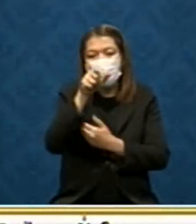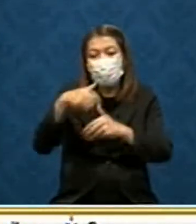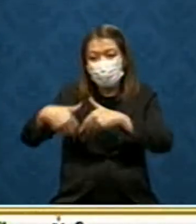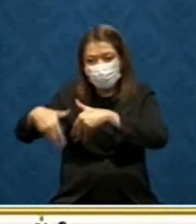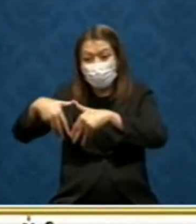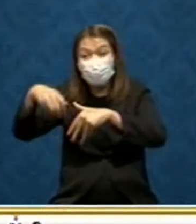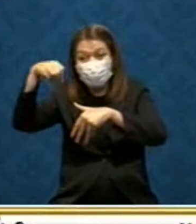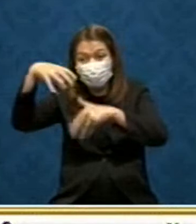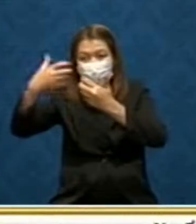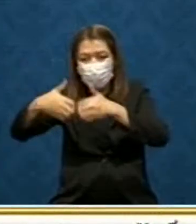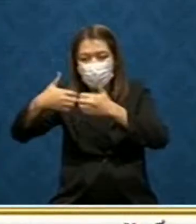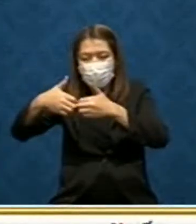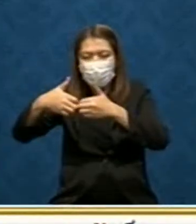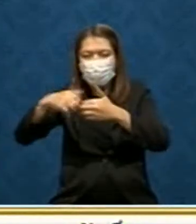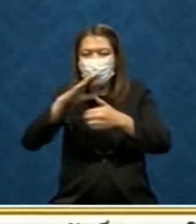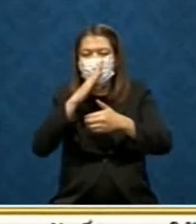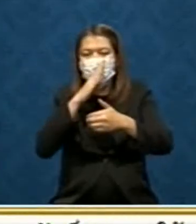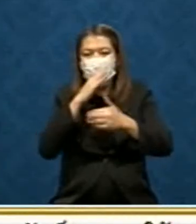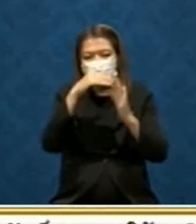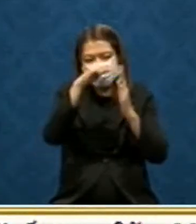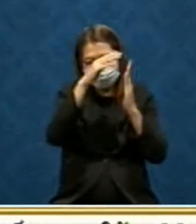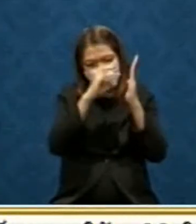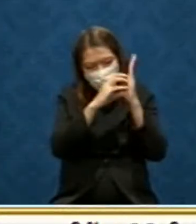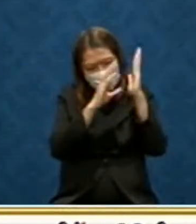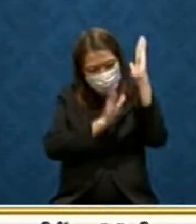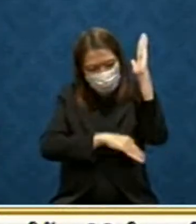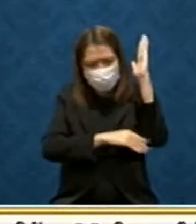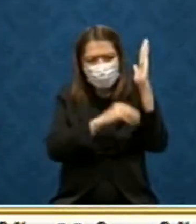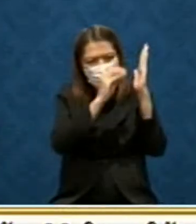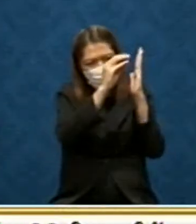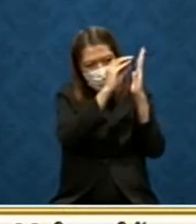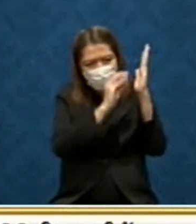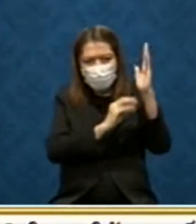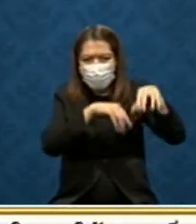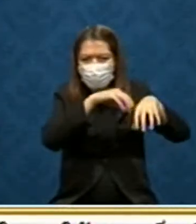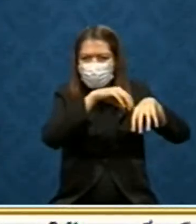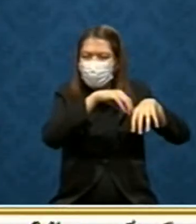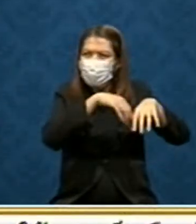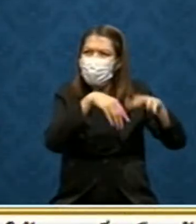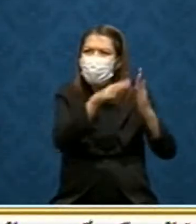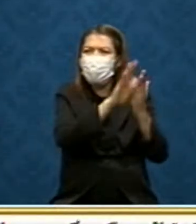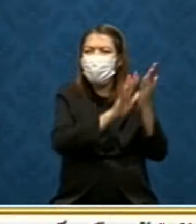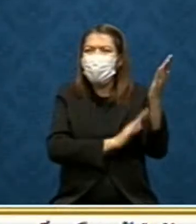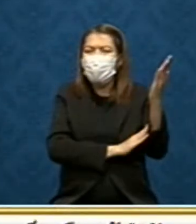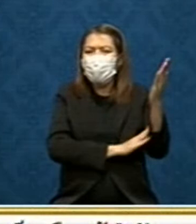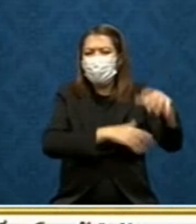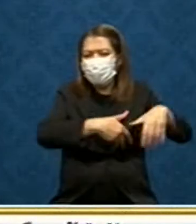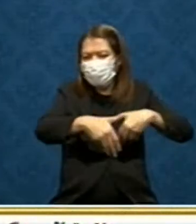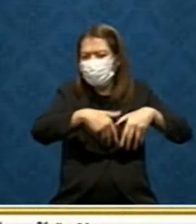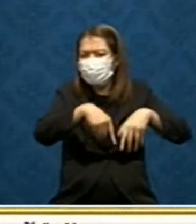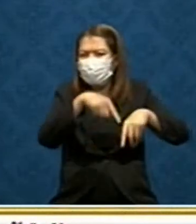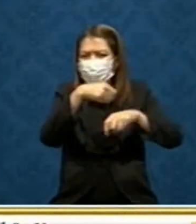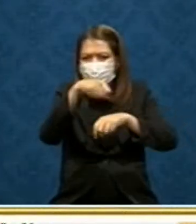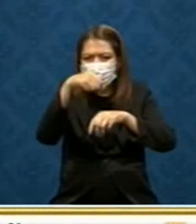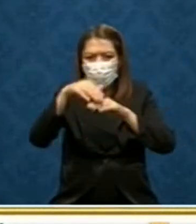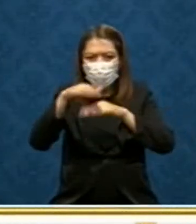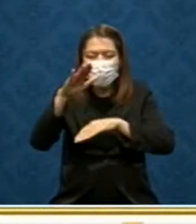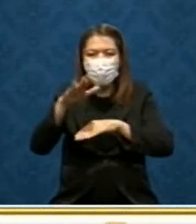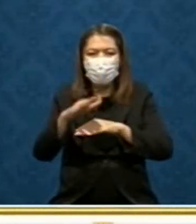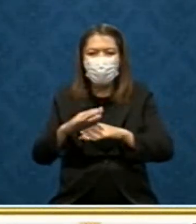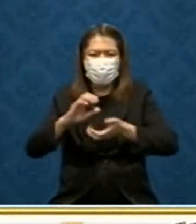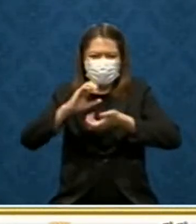ชุมชนไฟฟาประมาณ อยเหนืกลางใต้ ประมาณสิบปกว่าสิบปปาวศาคชุมชนกองน